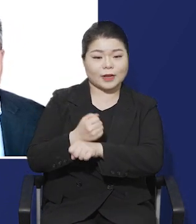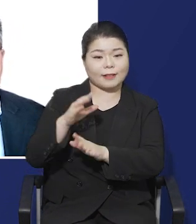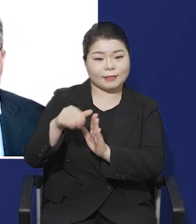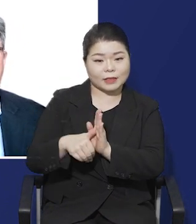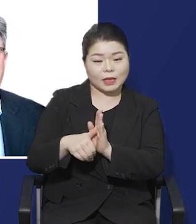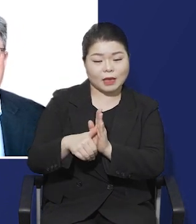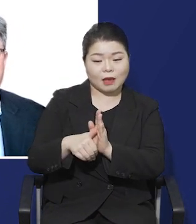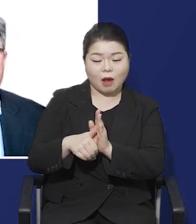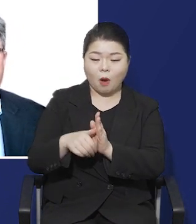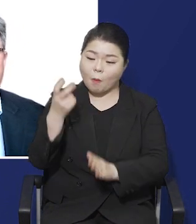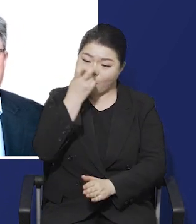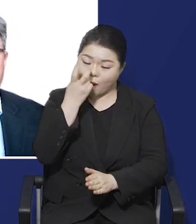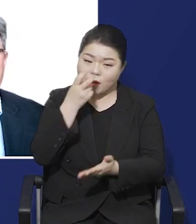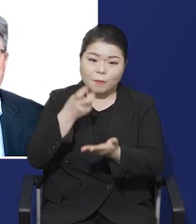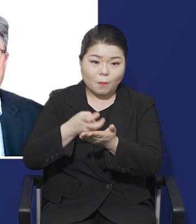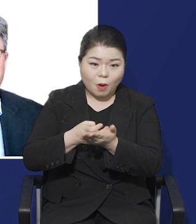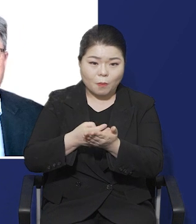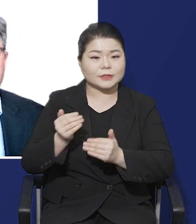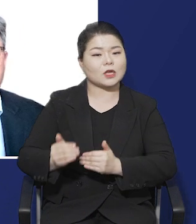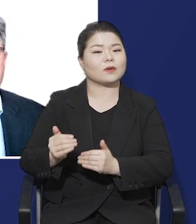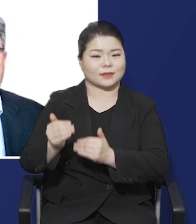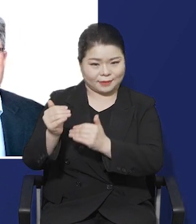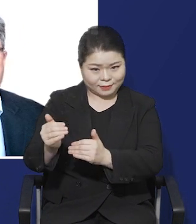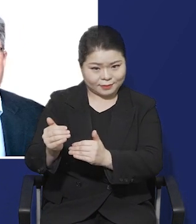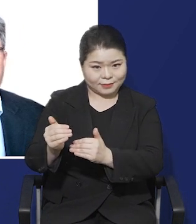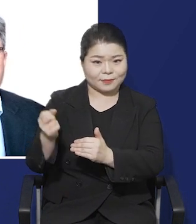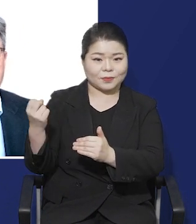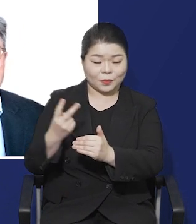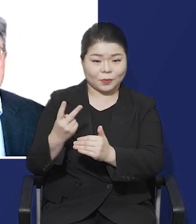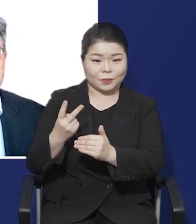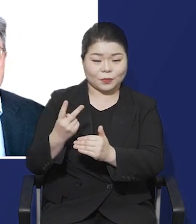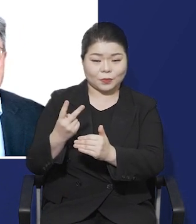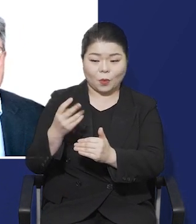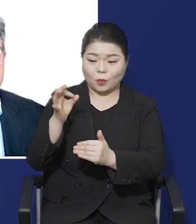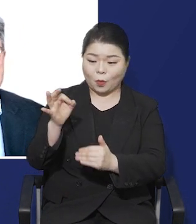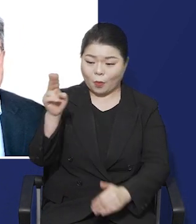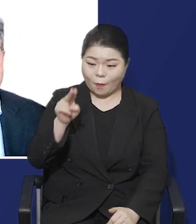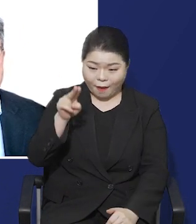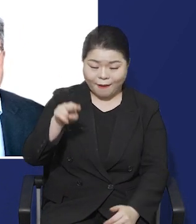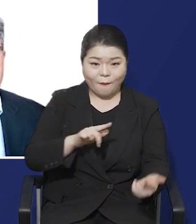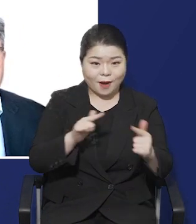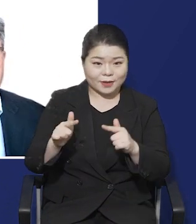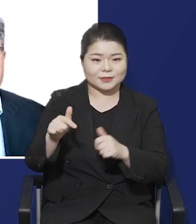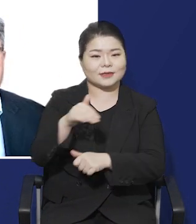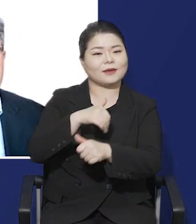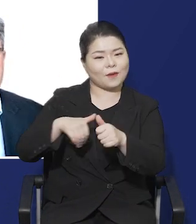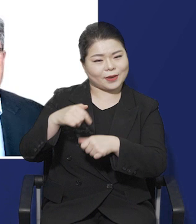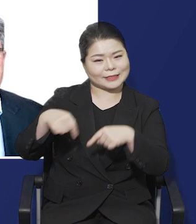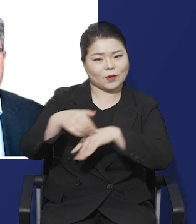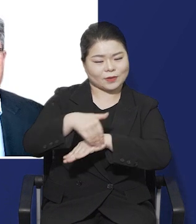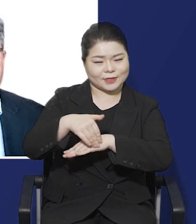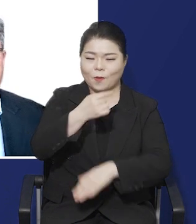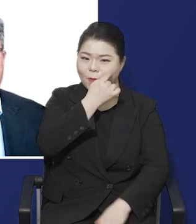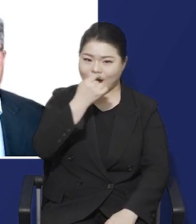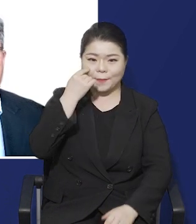나라의 어떤 수출입 관리 제도 그리고 절차 그리고 애외항 관리 제도와 통화 정책을 체크를